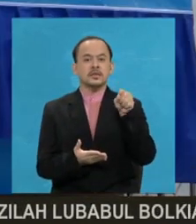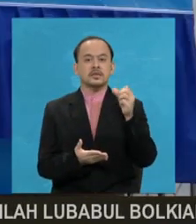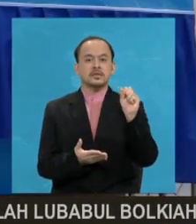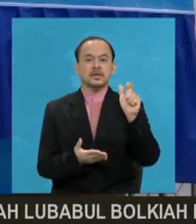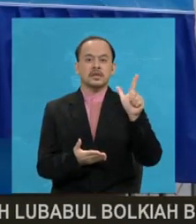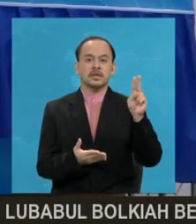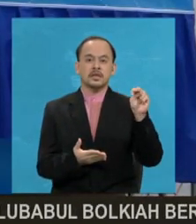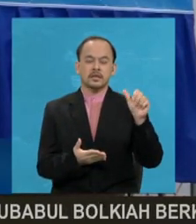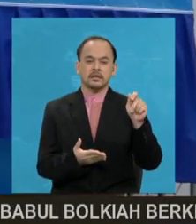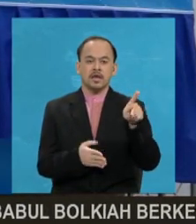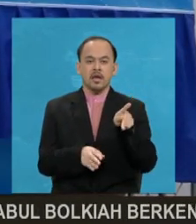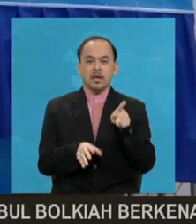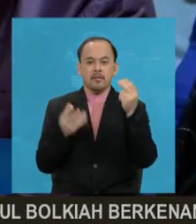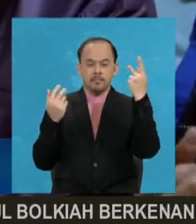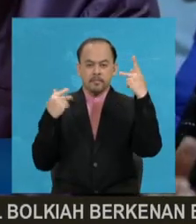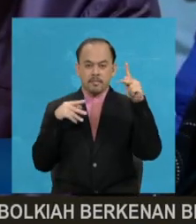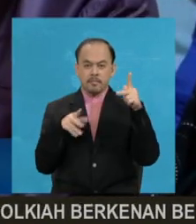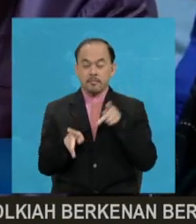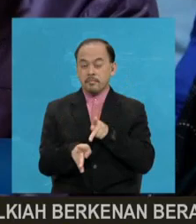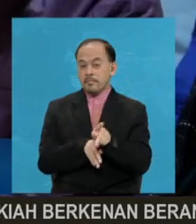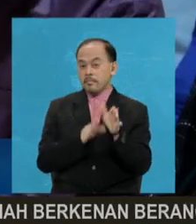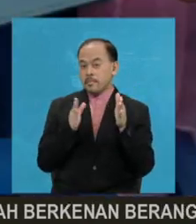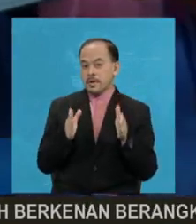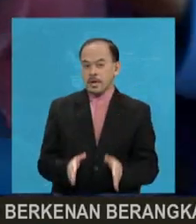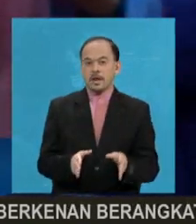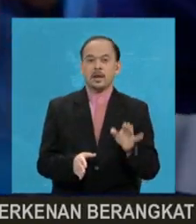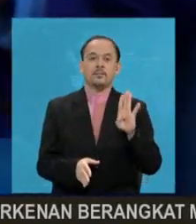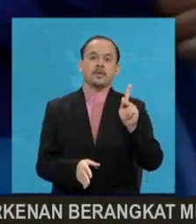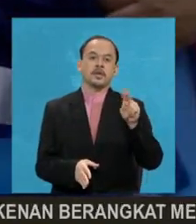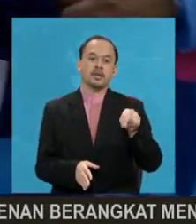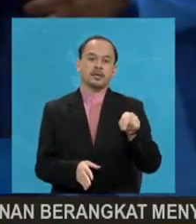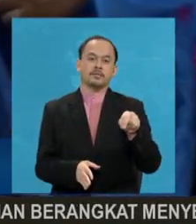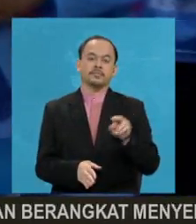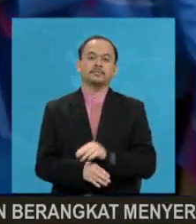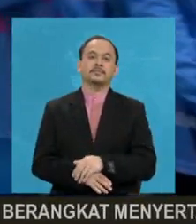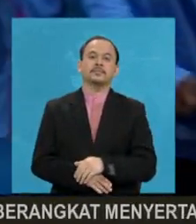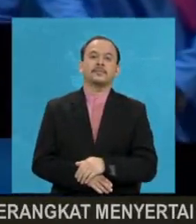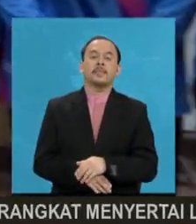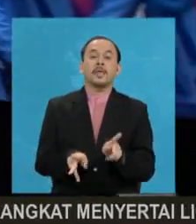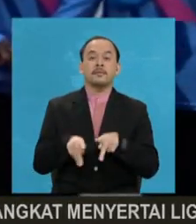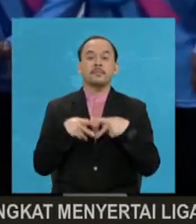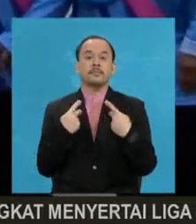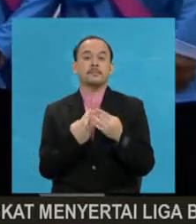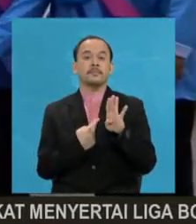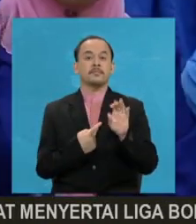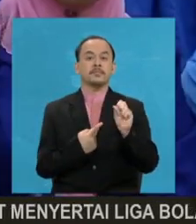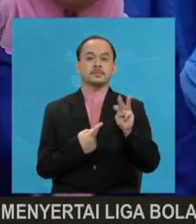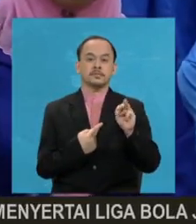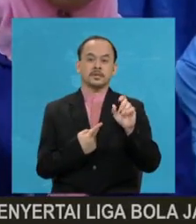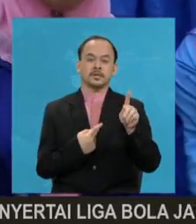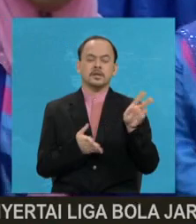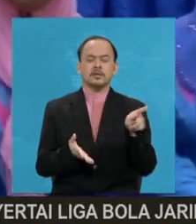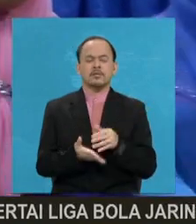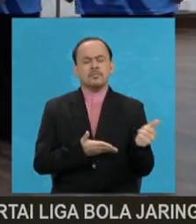pengarang piro kawalan dari kotek beragam juga diserikan dengan pameran persatuan phasmida dan piro kawalan narkotik